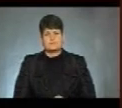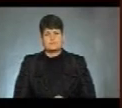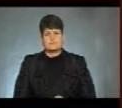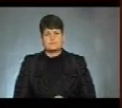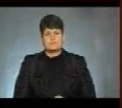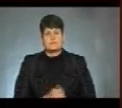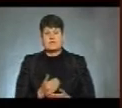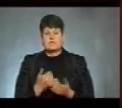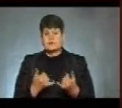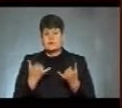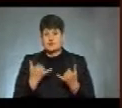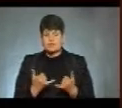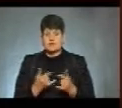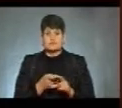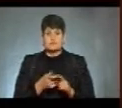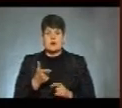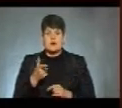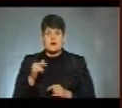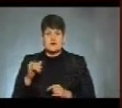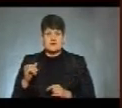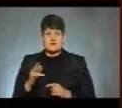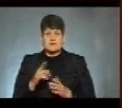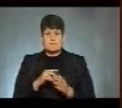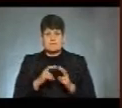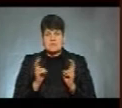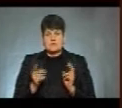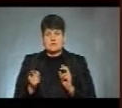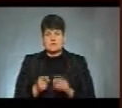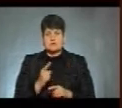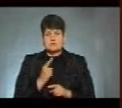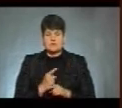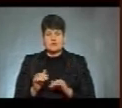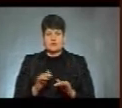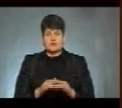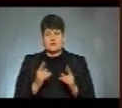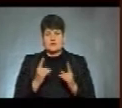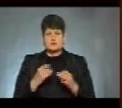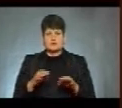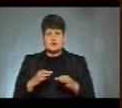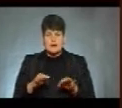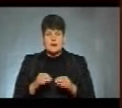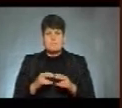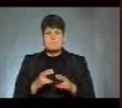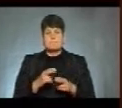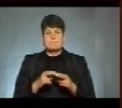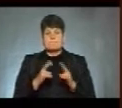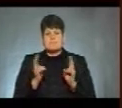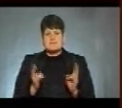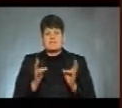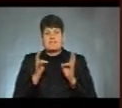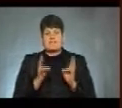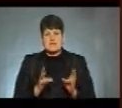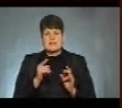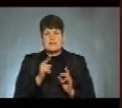Від сьогодні через Гаївський міст у Тернополі заборонений рух великогабаритного транспорту, оскільки міст аварійний. Там проводять частковий